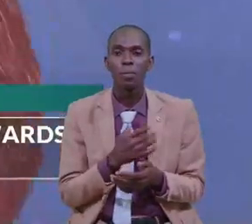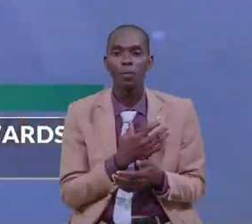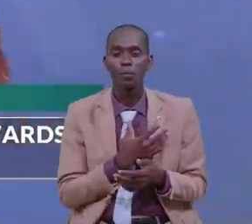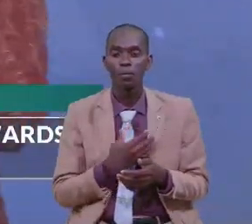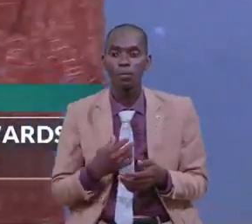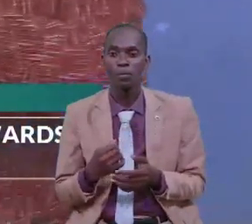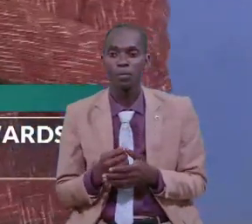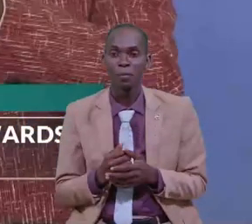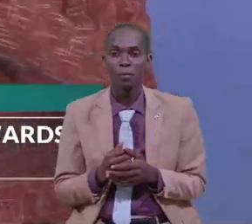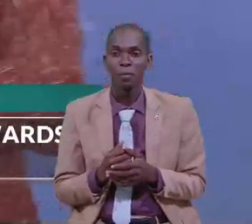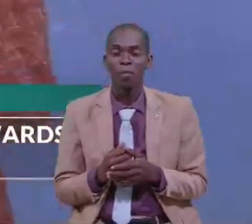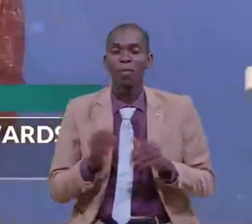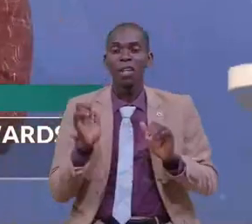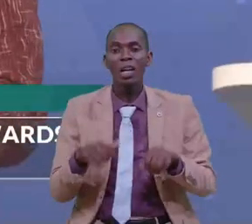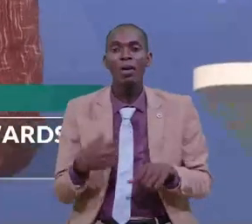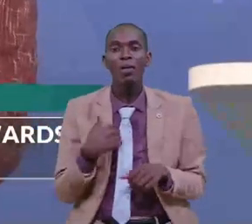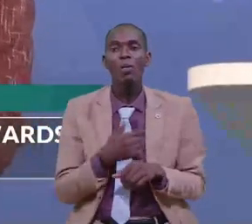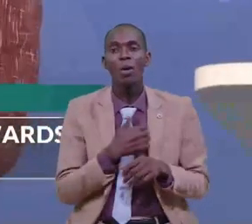essaie de se lever, on tombe.